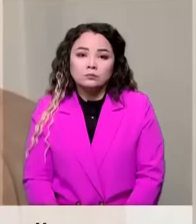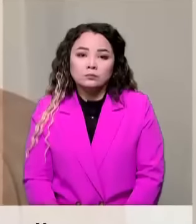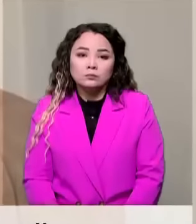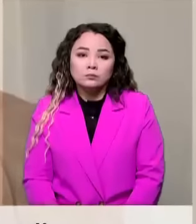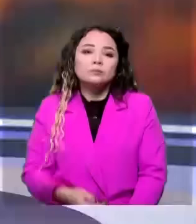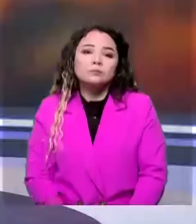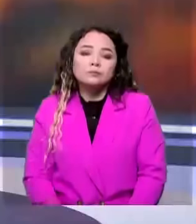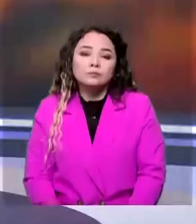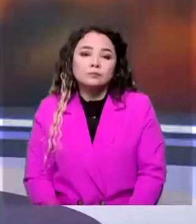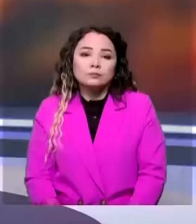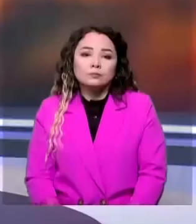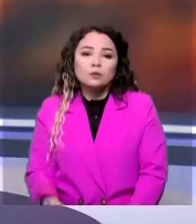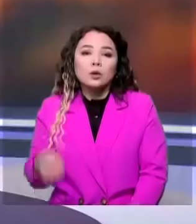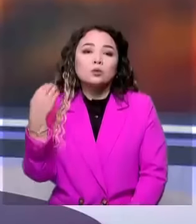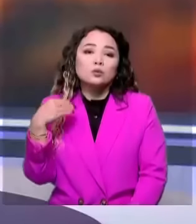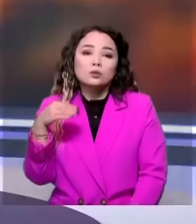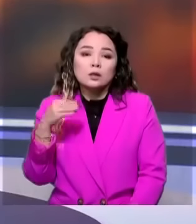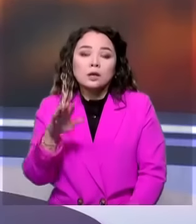кезет.